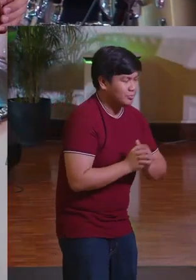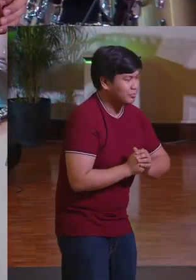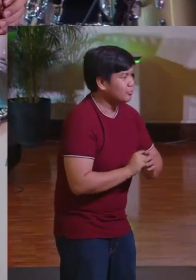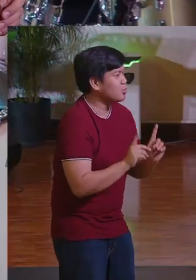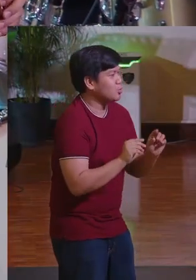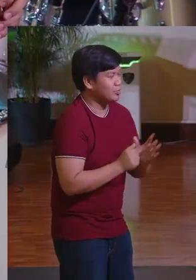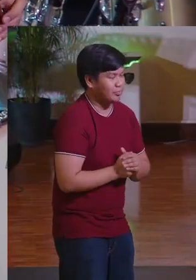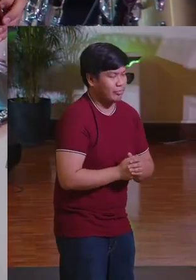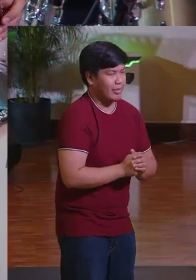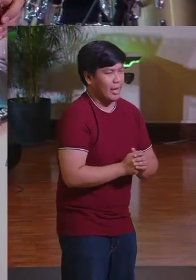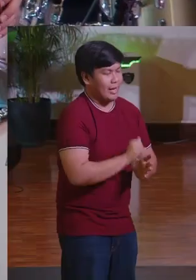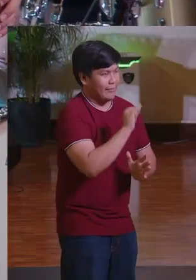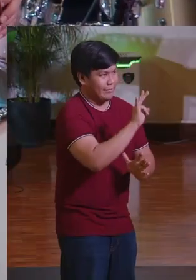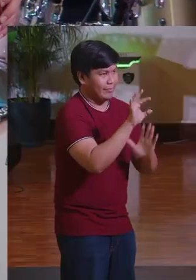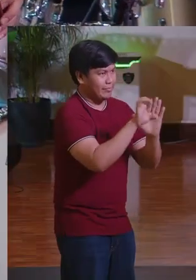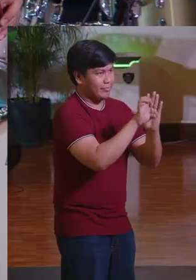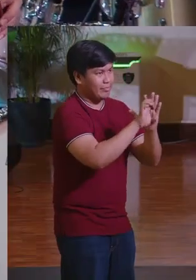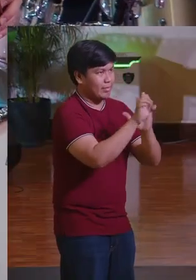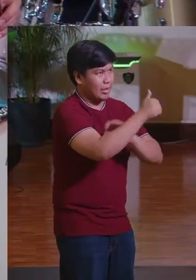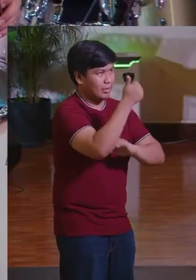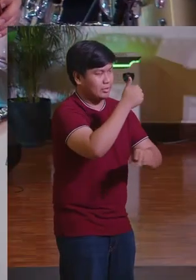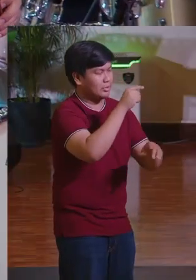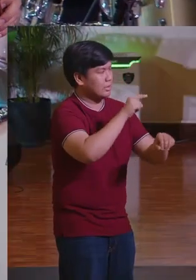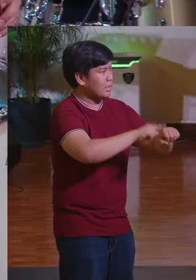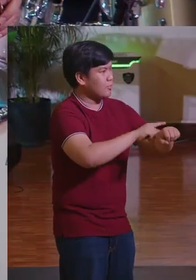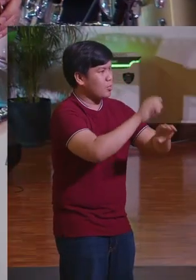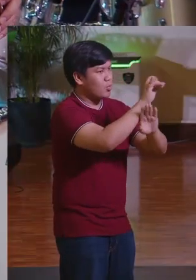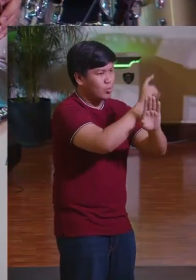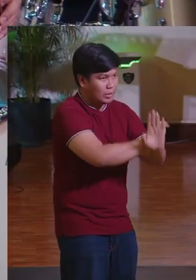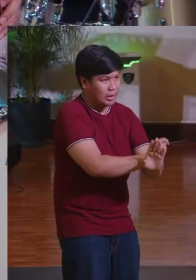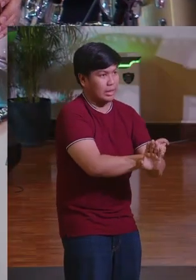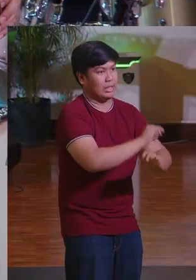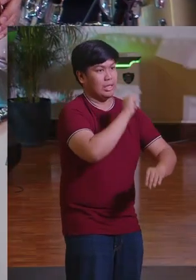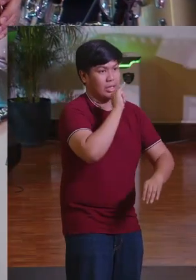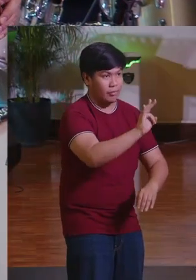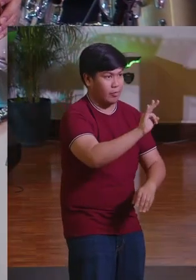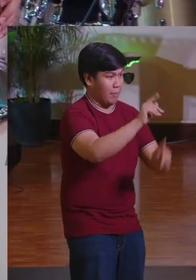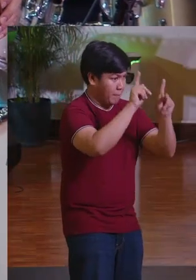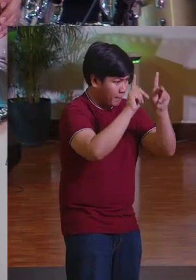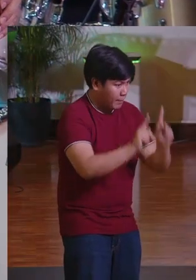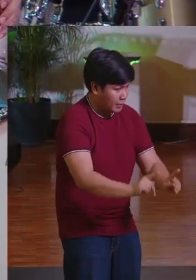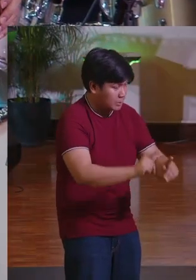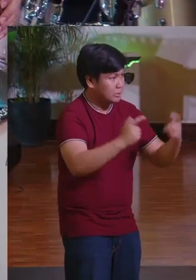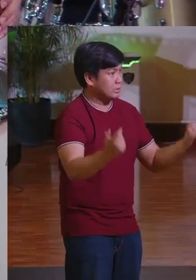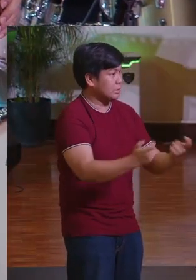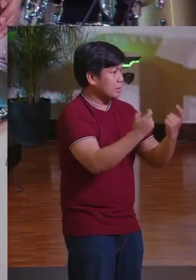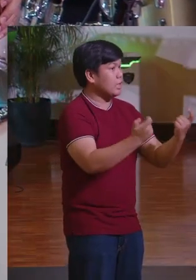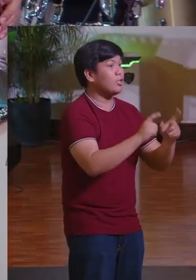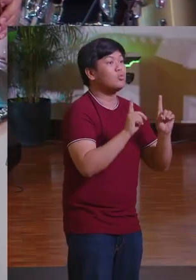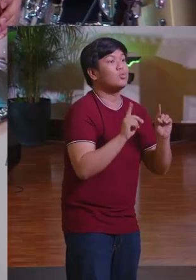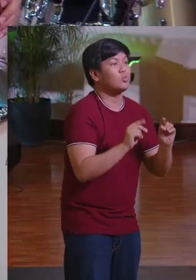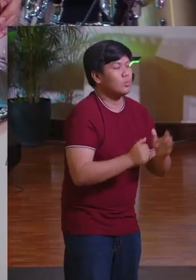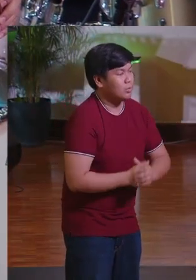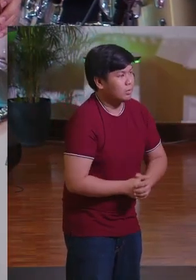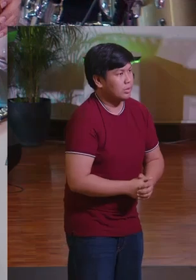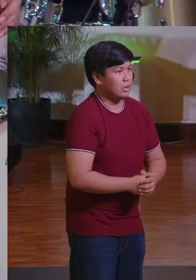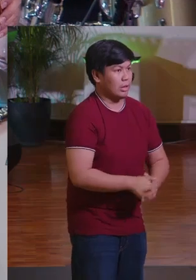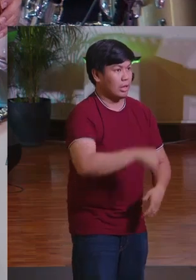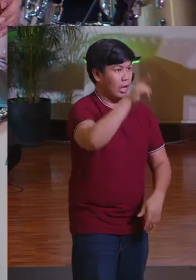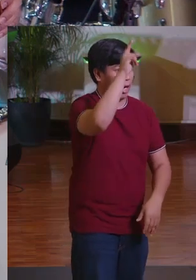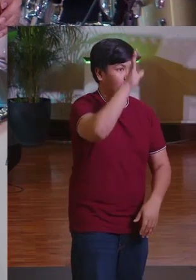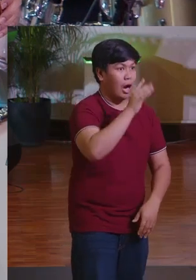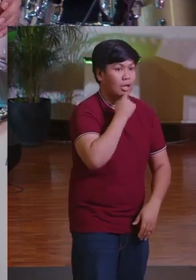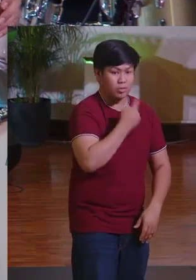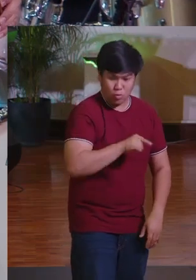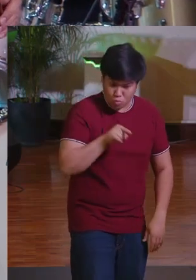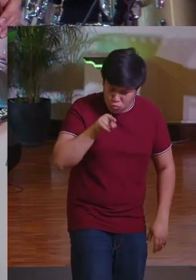iba't ibang sitwasyon sa Old Testament, no? Pagka nagkakasala ang kanyang lingkod, sinasabi niya ba,